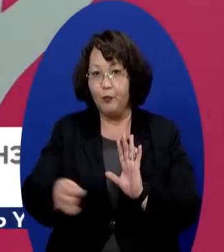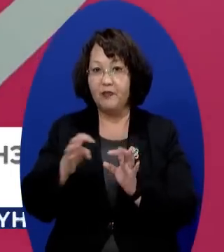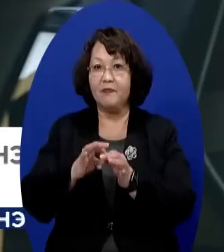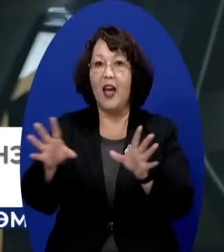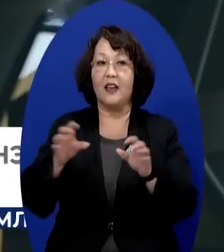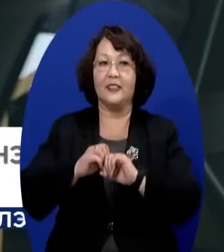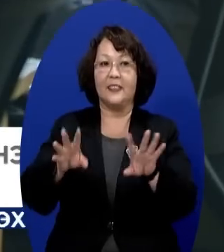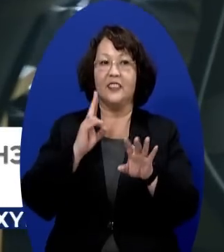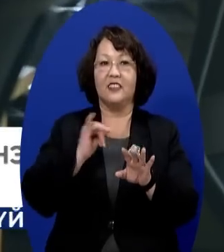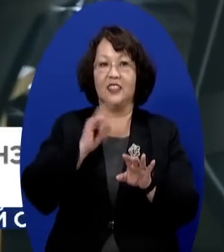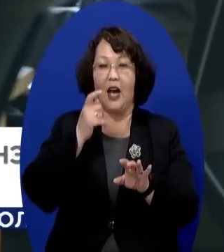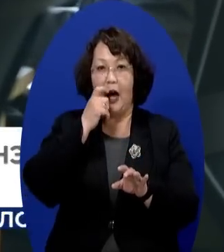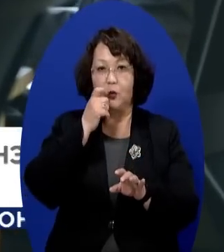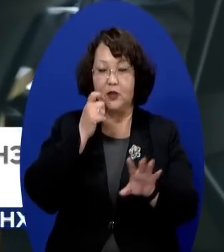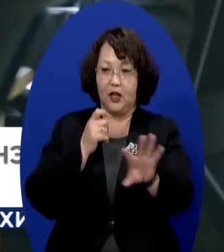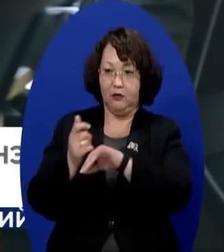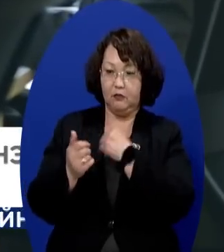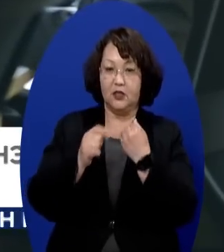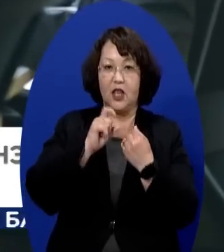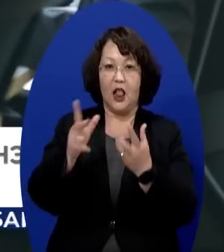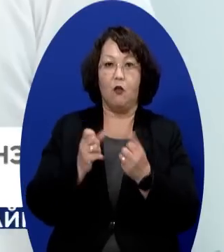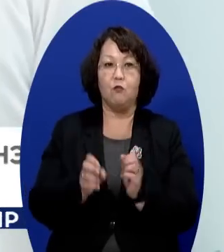авдаг Киргизийн анхны үйлчлэгээ болох юм аа.